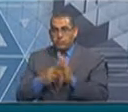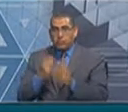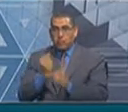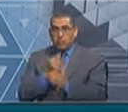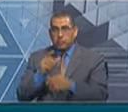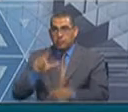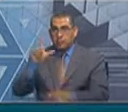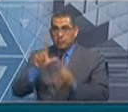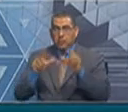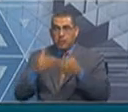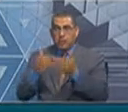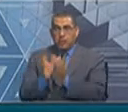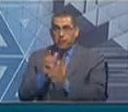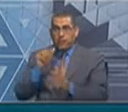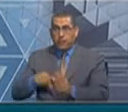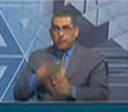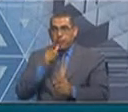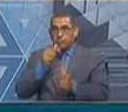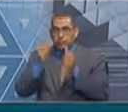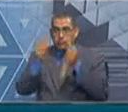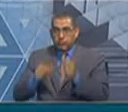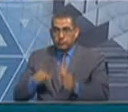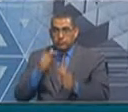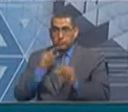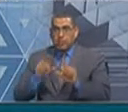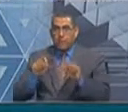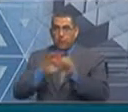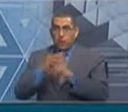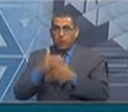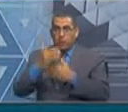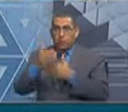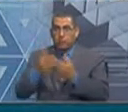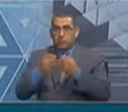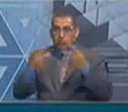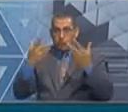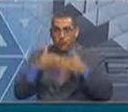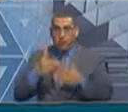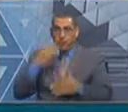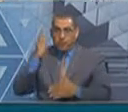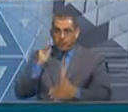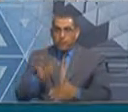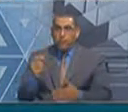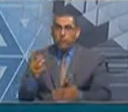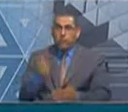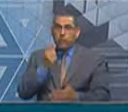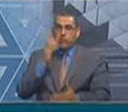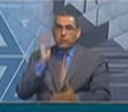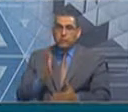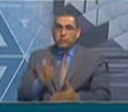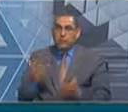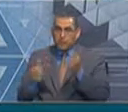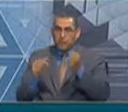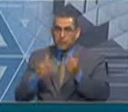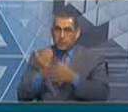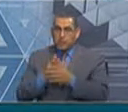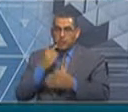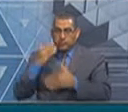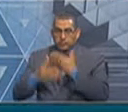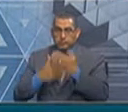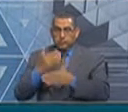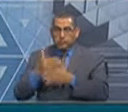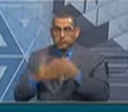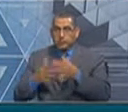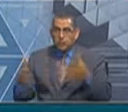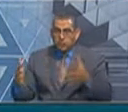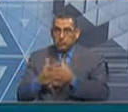الدول في الإعلان أنه بعد انتهاء وباء كورونا ستكون هناك فرصة تاريخية لإعادة البناء